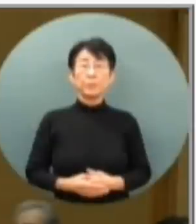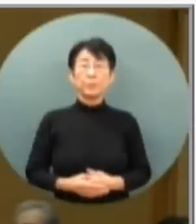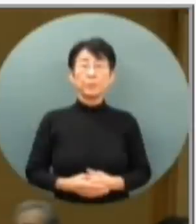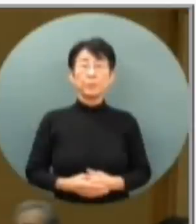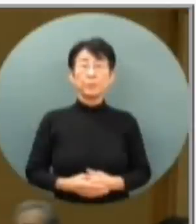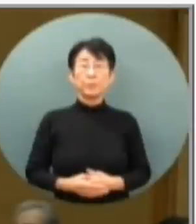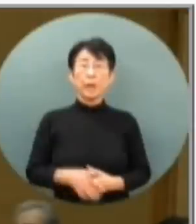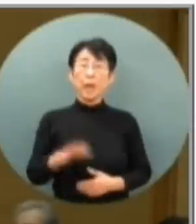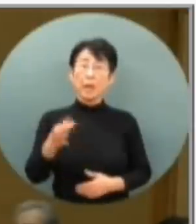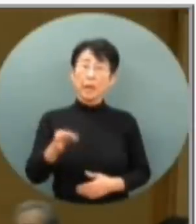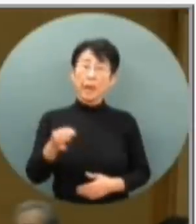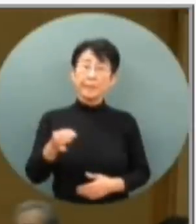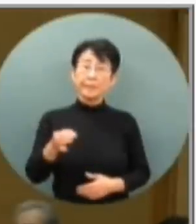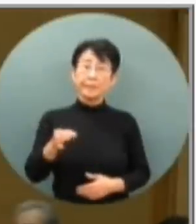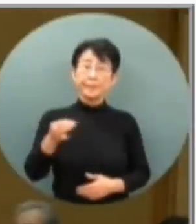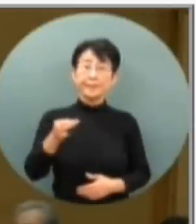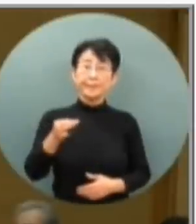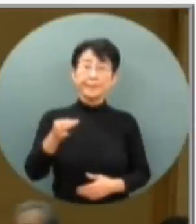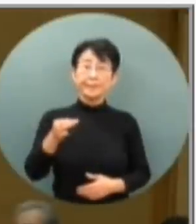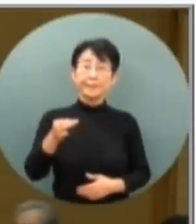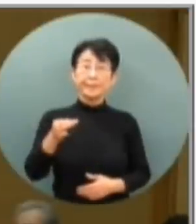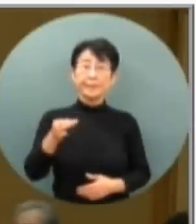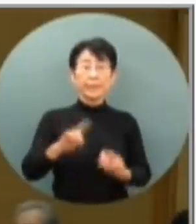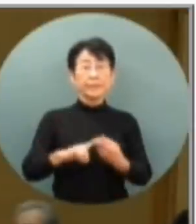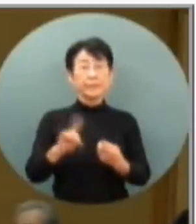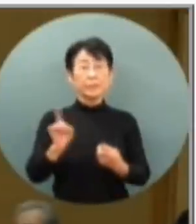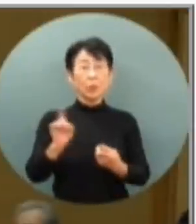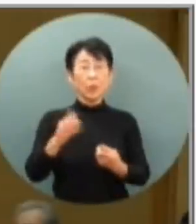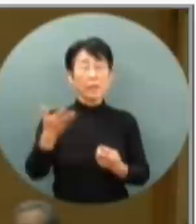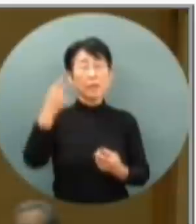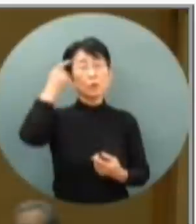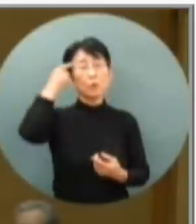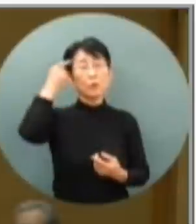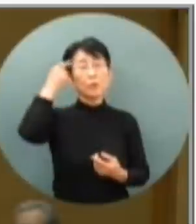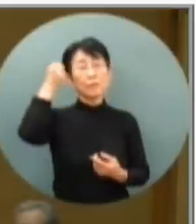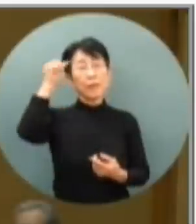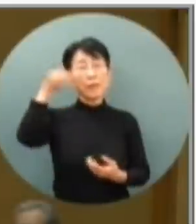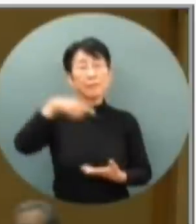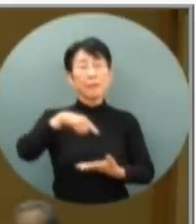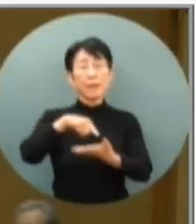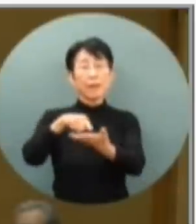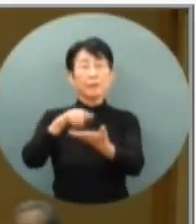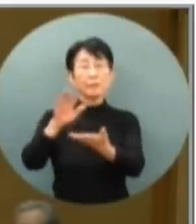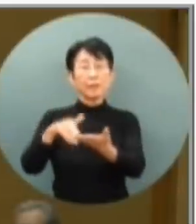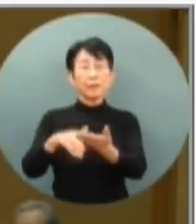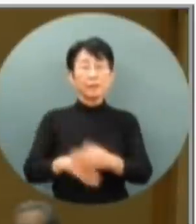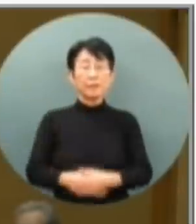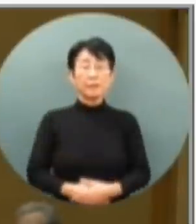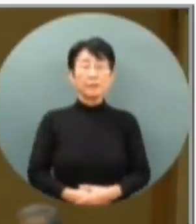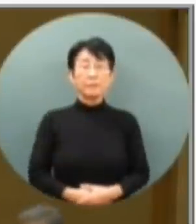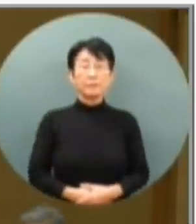経費的にどうかなというふうに思ったものでご提案をさせていただいたわけであります。